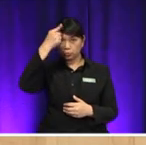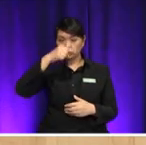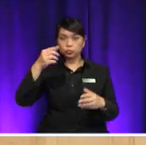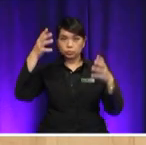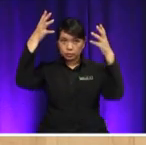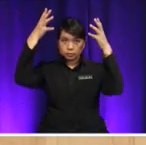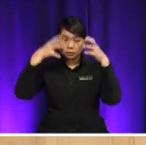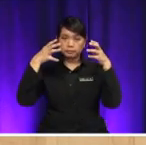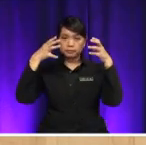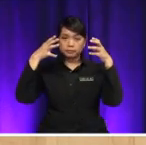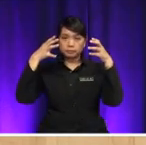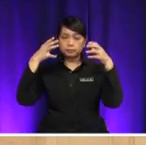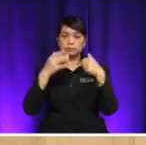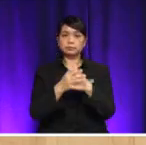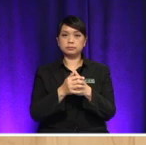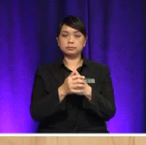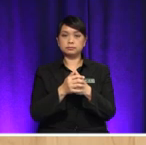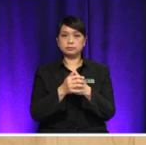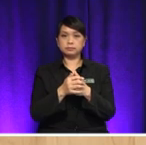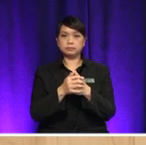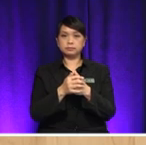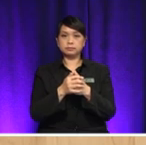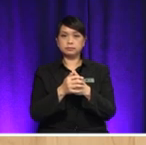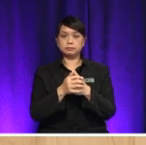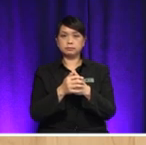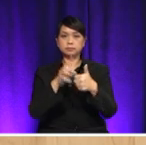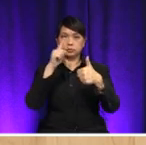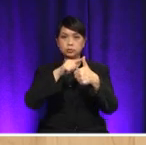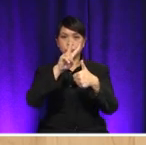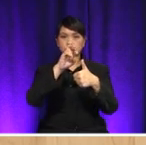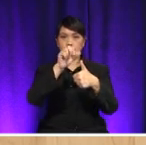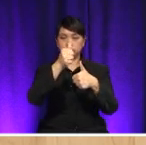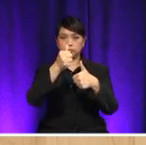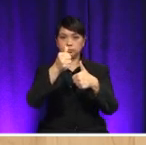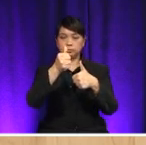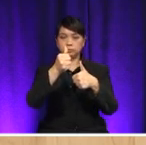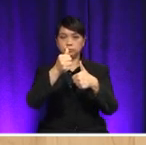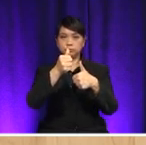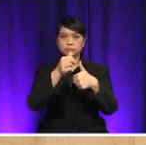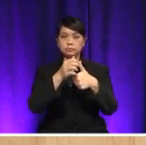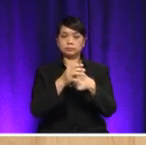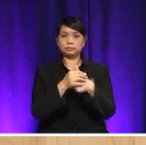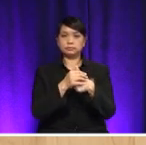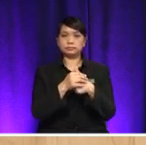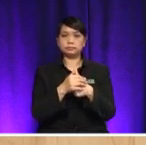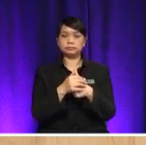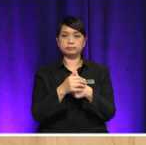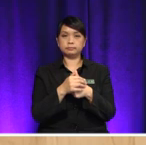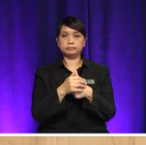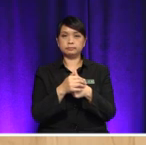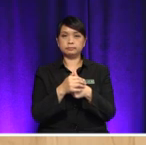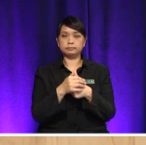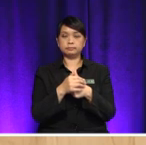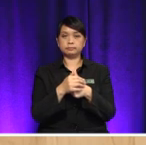2010 berbanding dengan harganya Tentukan ratusan penurunan harga bagi